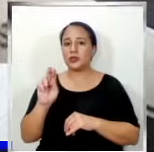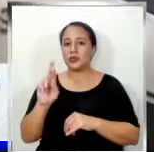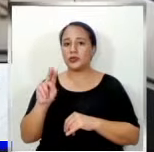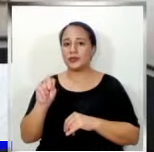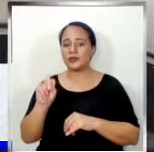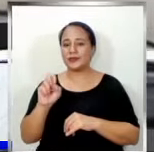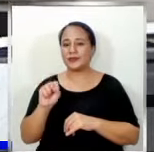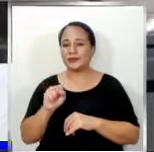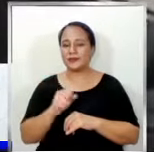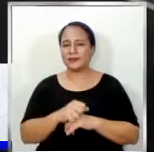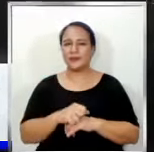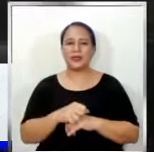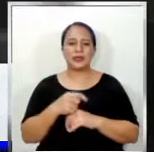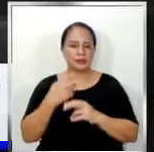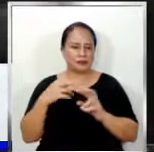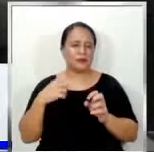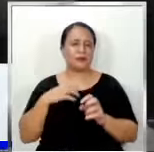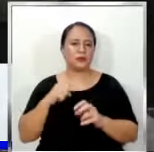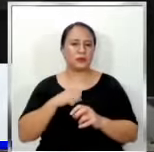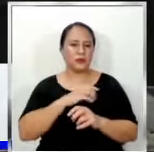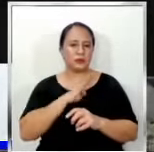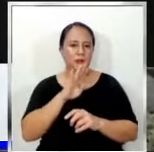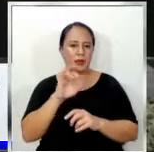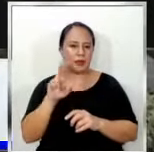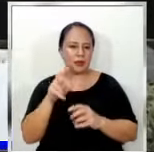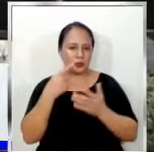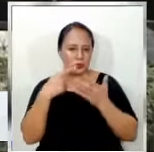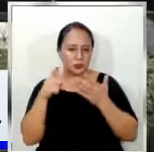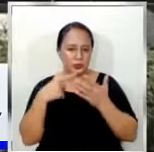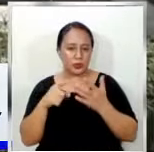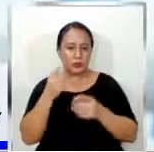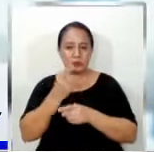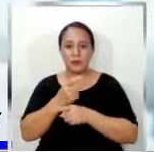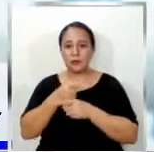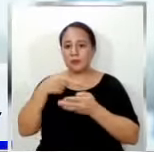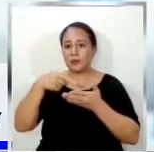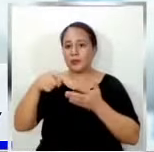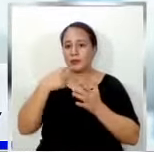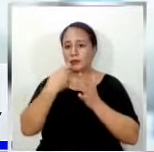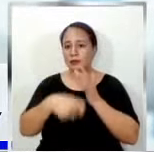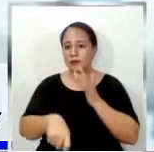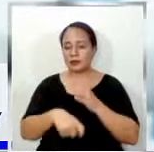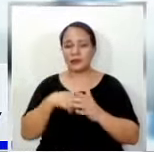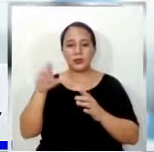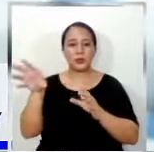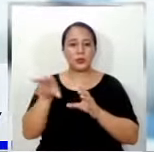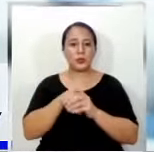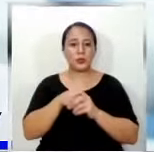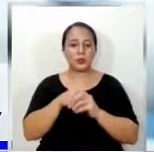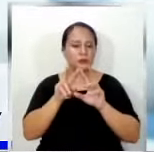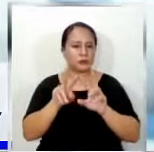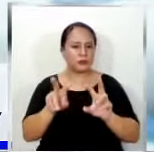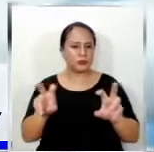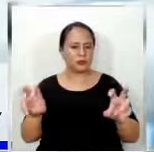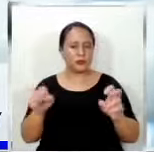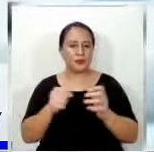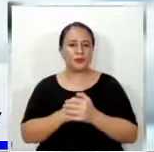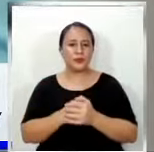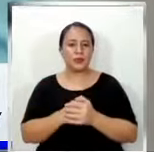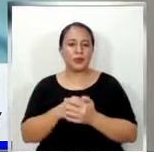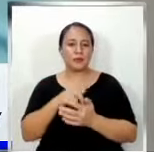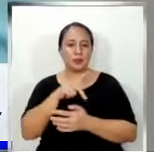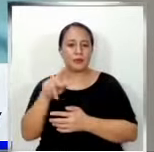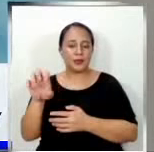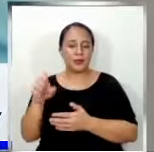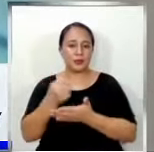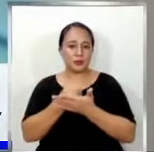pa rin ng senador sa BIR kung tama ang mga binayarang buwis ng kumpanya, kasama sa ginawang pagbusisi sa PPE suppliers ng PSDBM